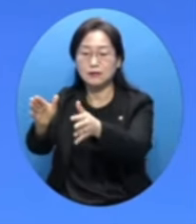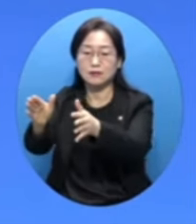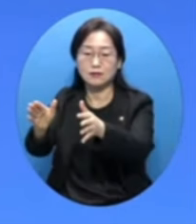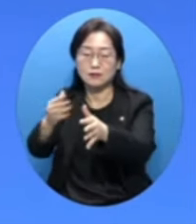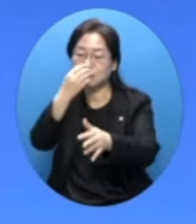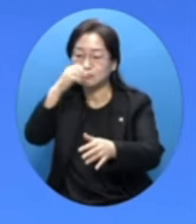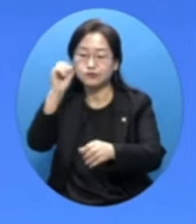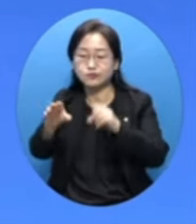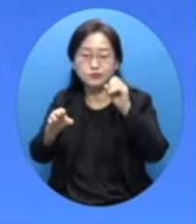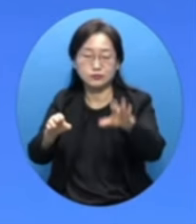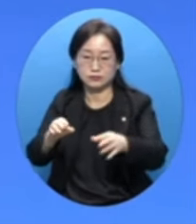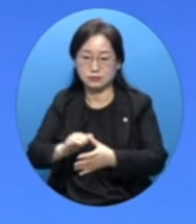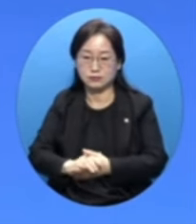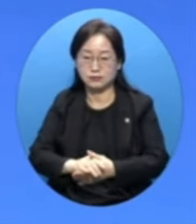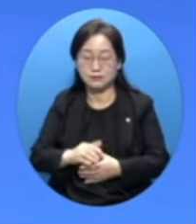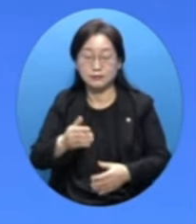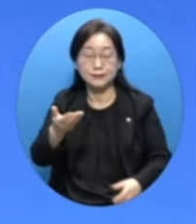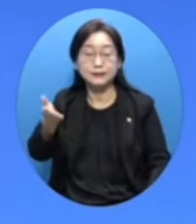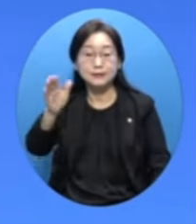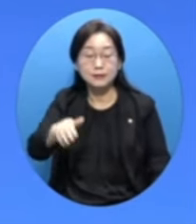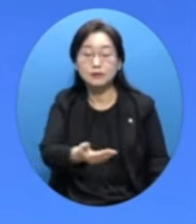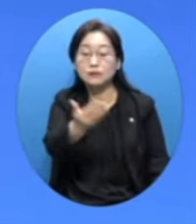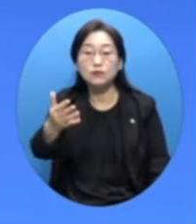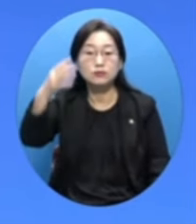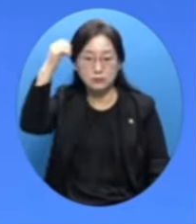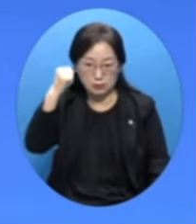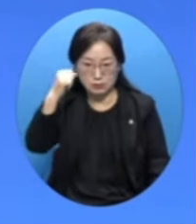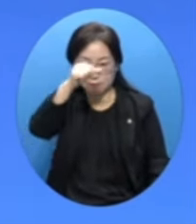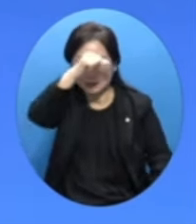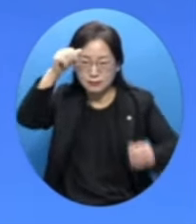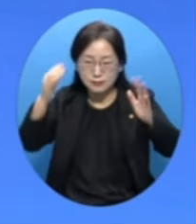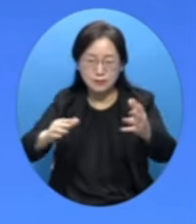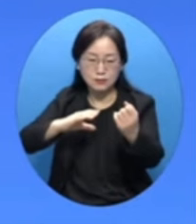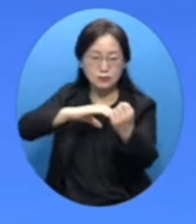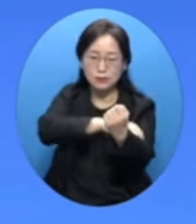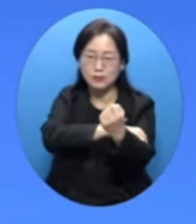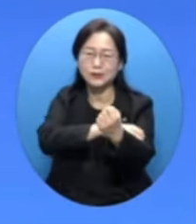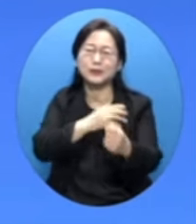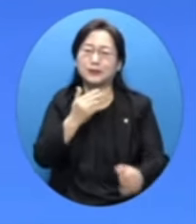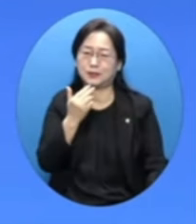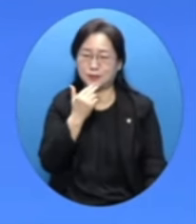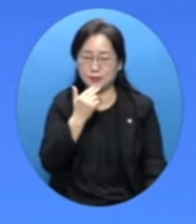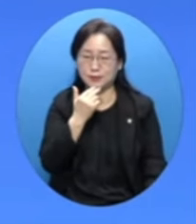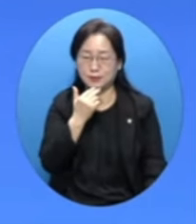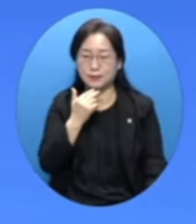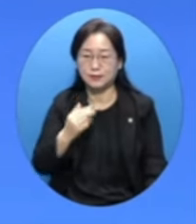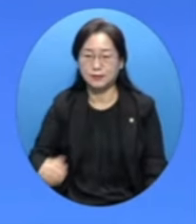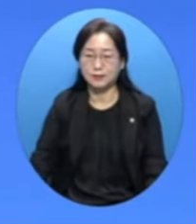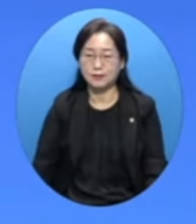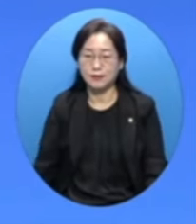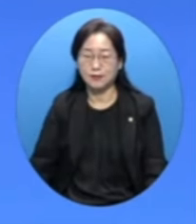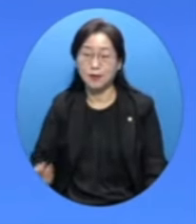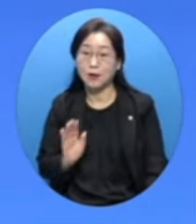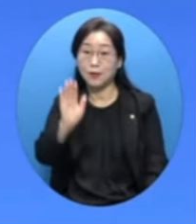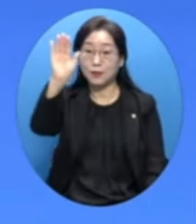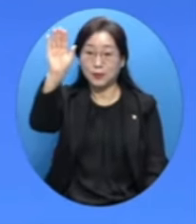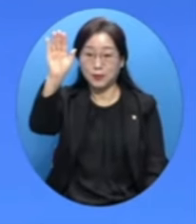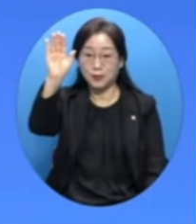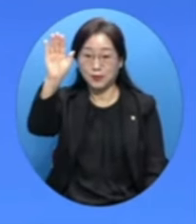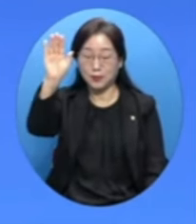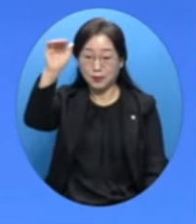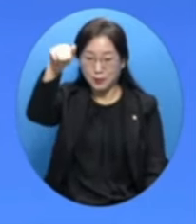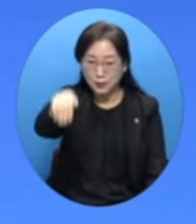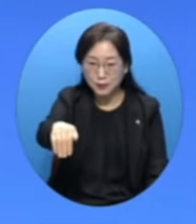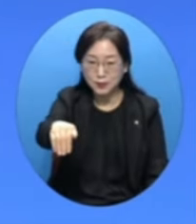무시합니다 그러나 기억하시기 바랍니다 평생 가는 권세가 없는 것입니다 오르막이 있으면 반드시